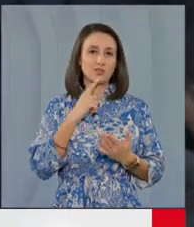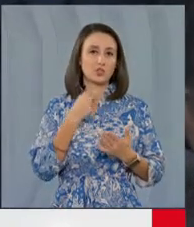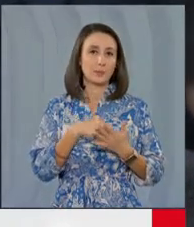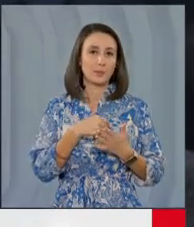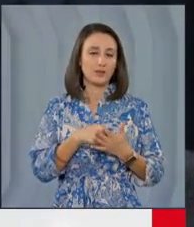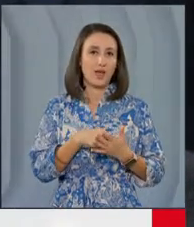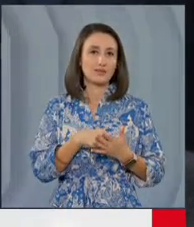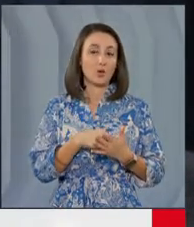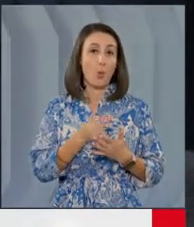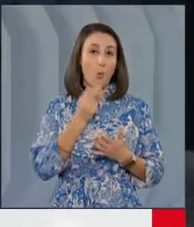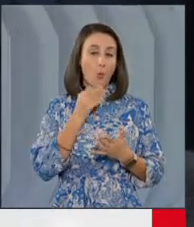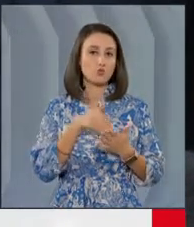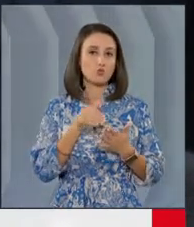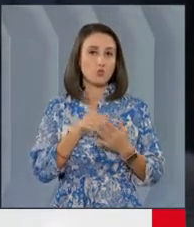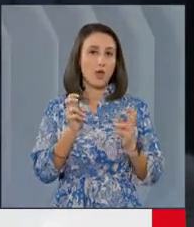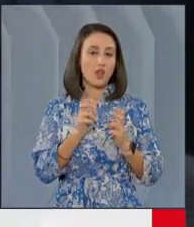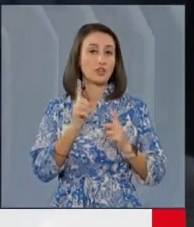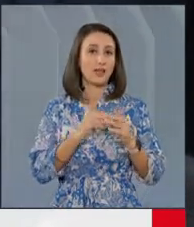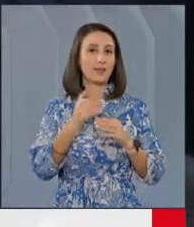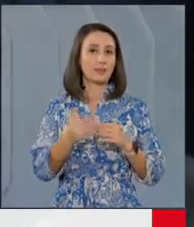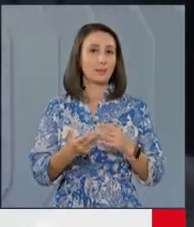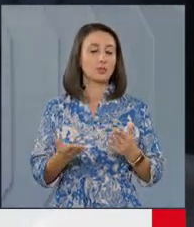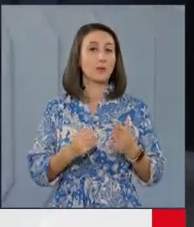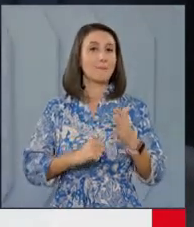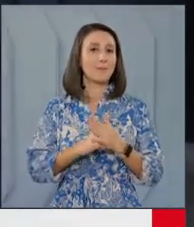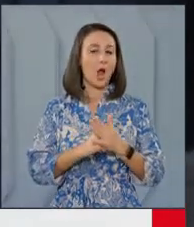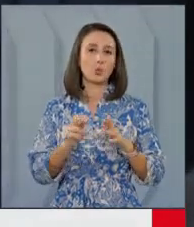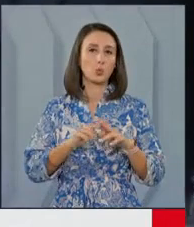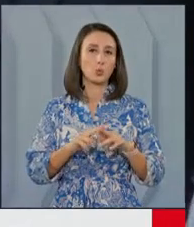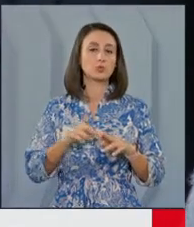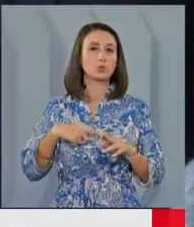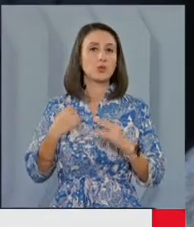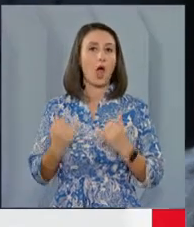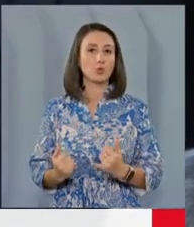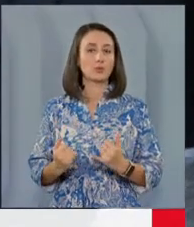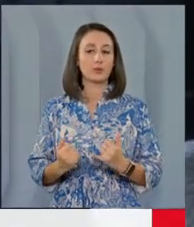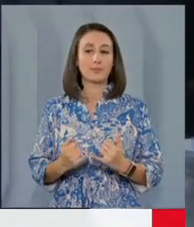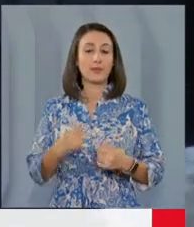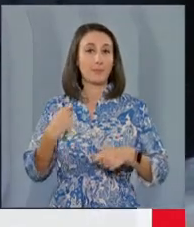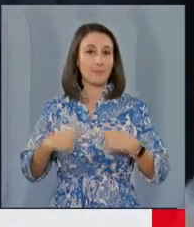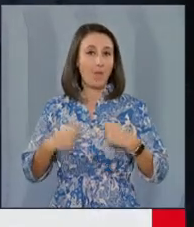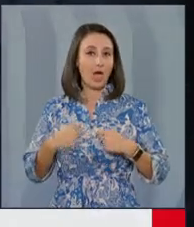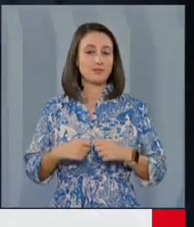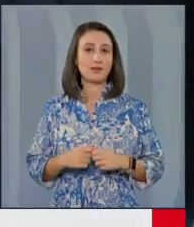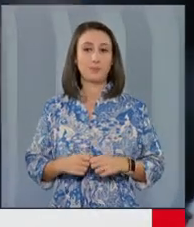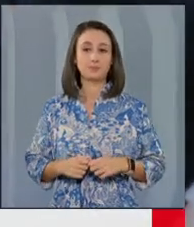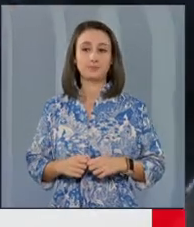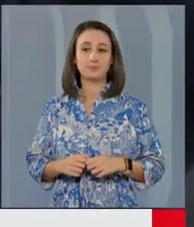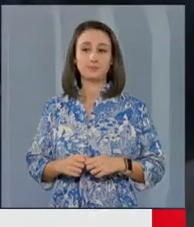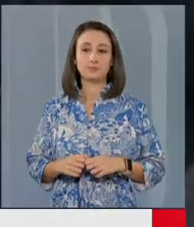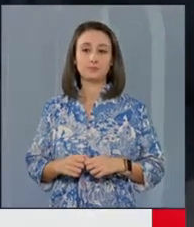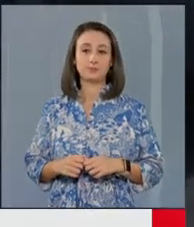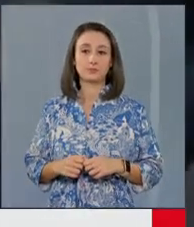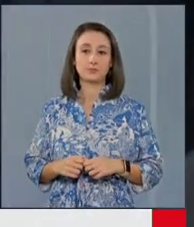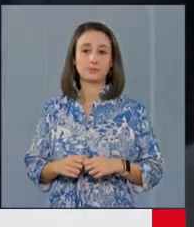plătească consumul de energie dacă depășește pragurile așa cum sunt în momentul de față pe piața este vorba de cei